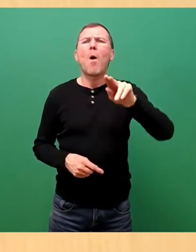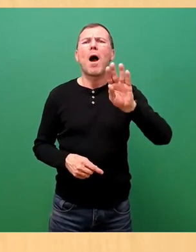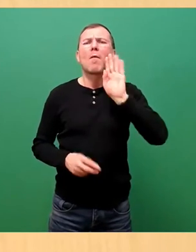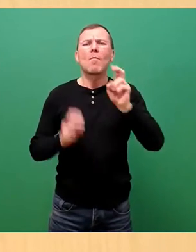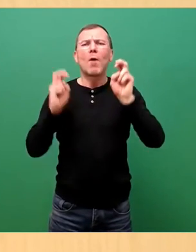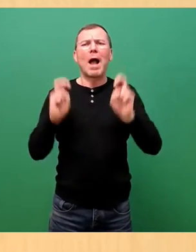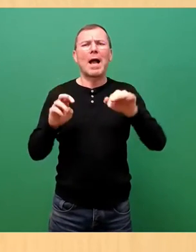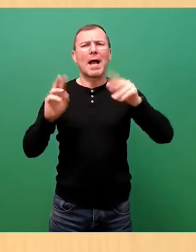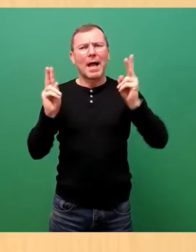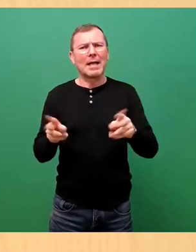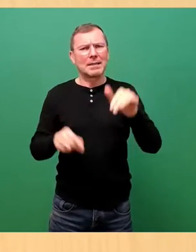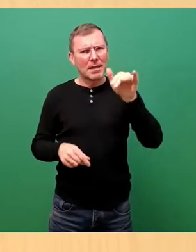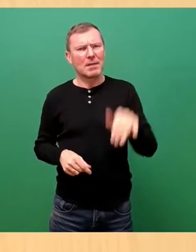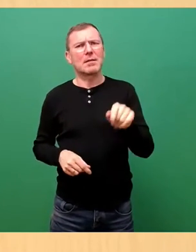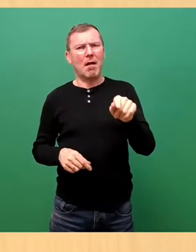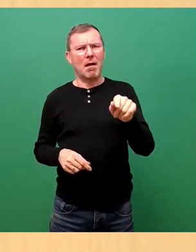Belegungsrecht, das aber wahrscheinlich